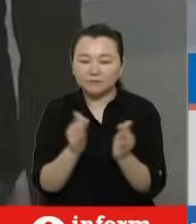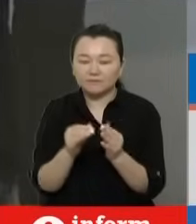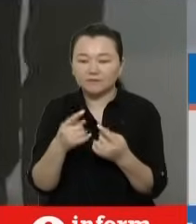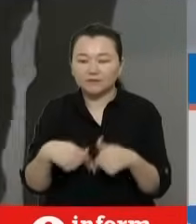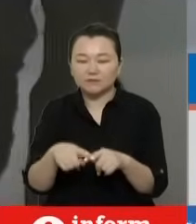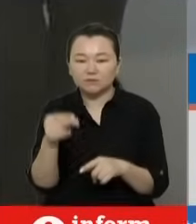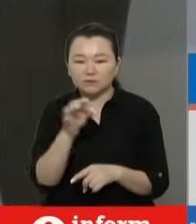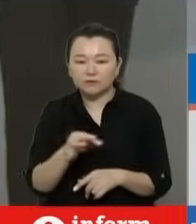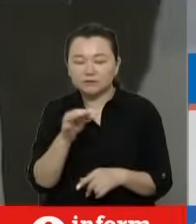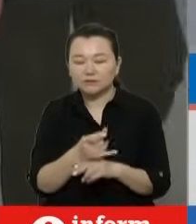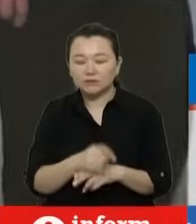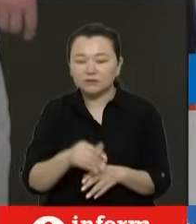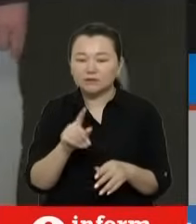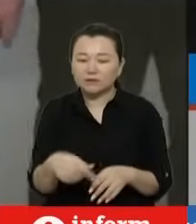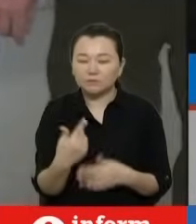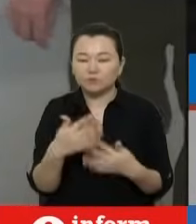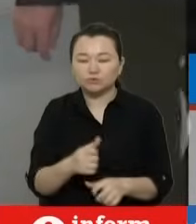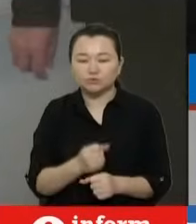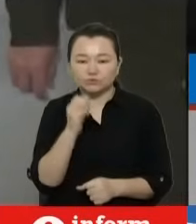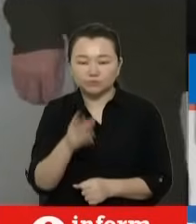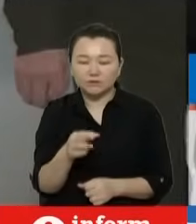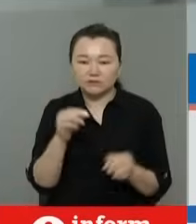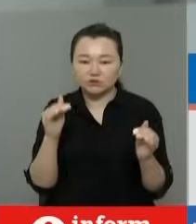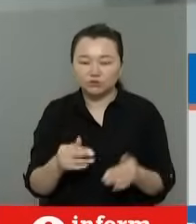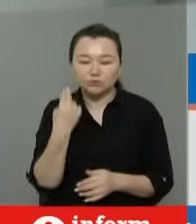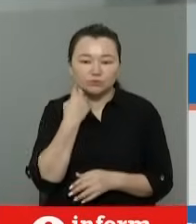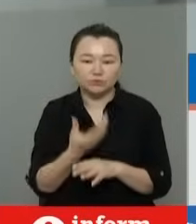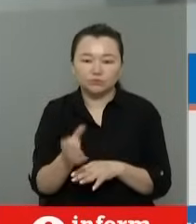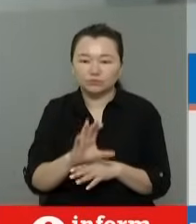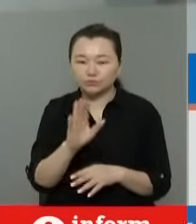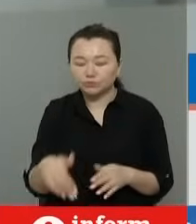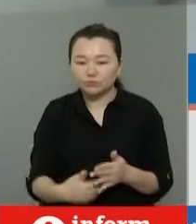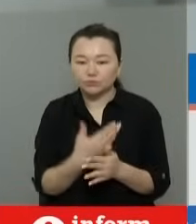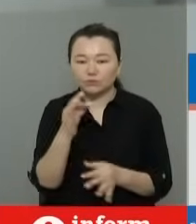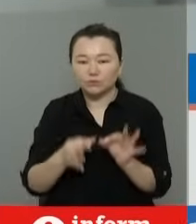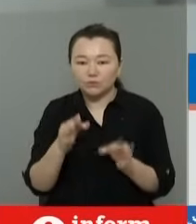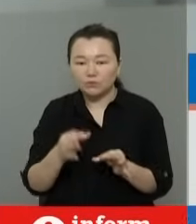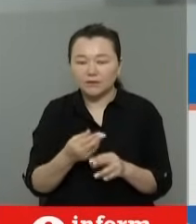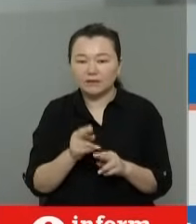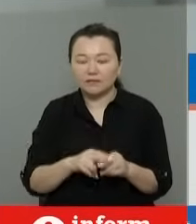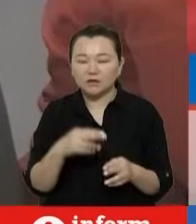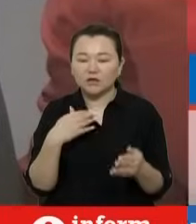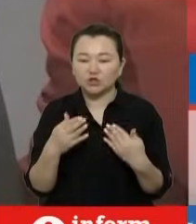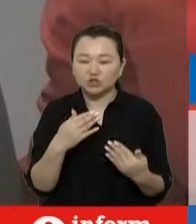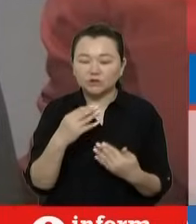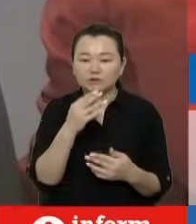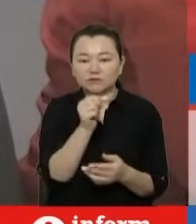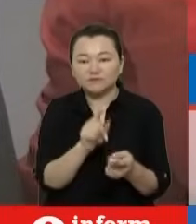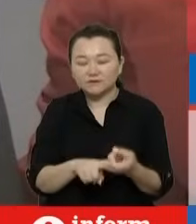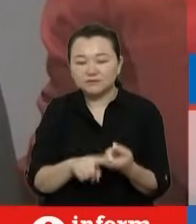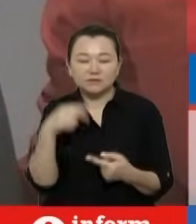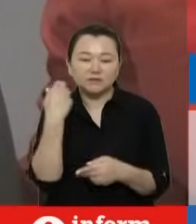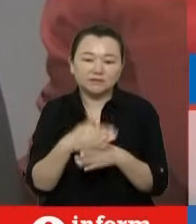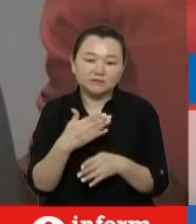и требования к заемщикам значительно ужесточат. Для снижения долговой нагрузки вводят новый норматив – отношение совокупной задолженности по кредитам к